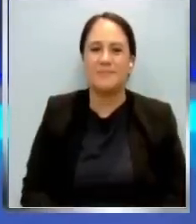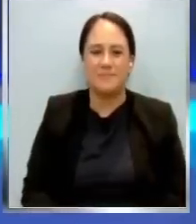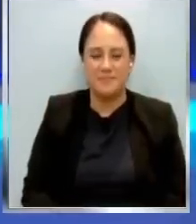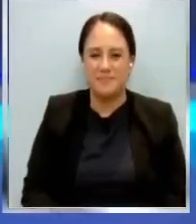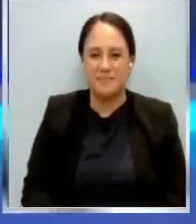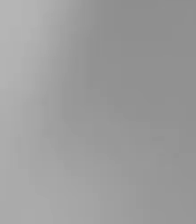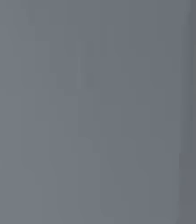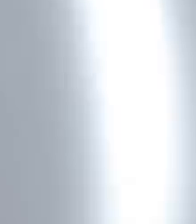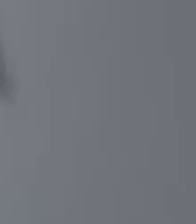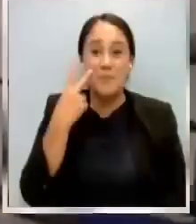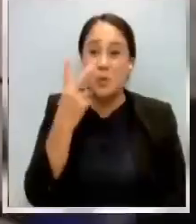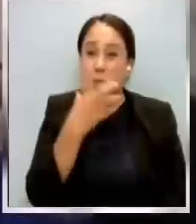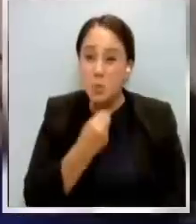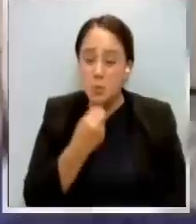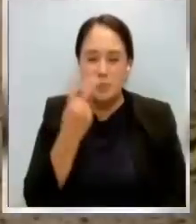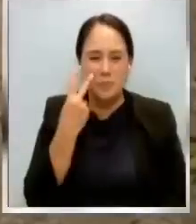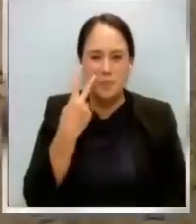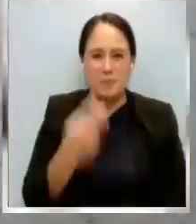Gonzalez.